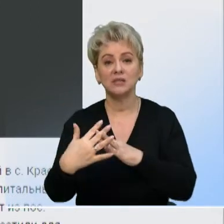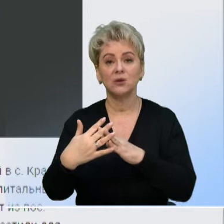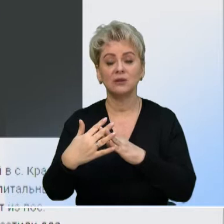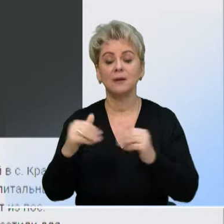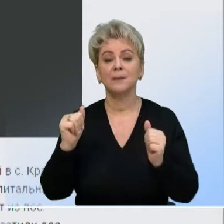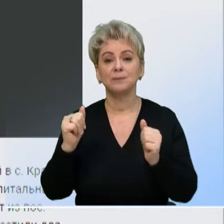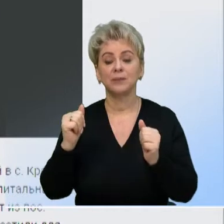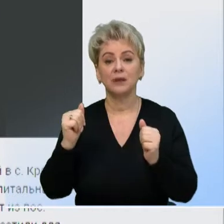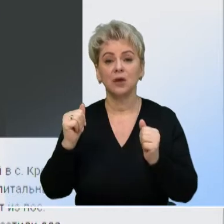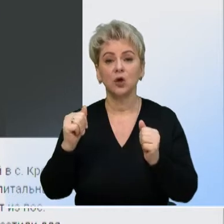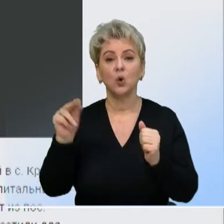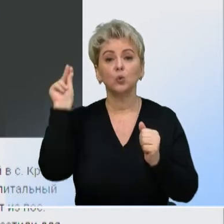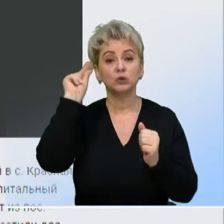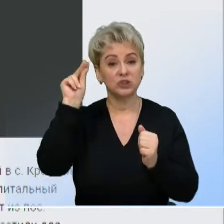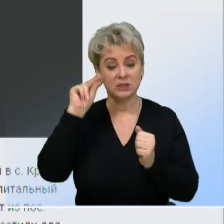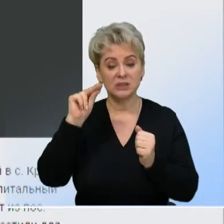Поле.